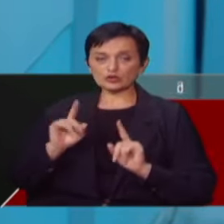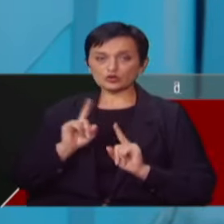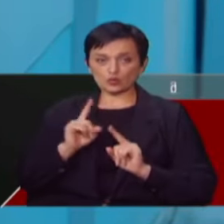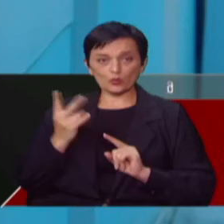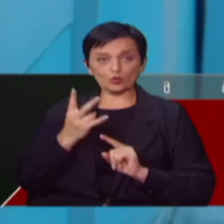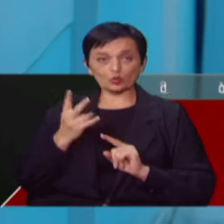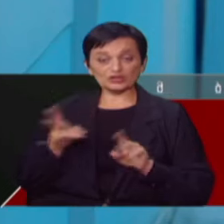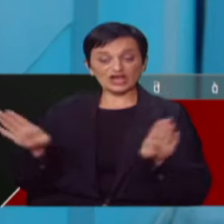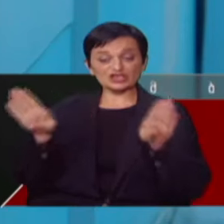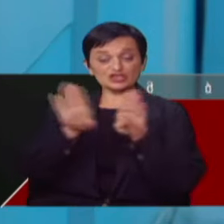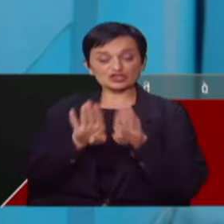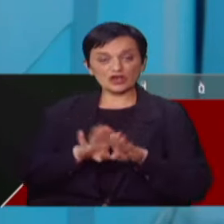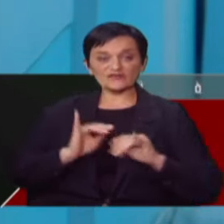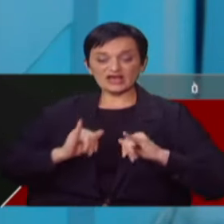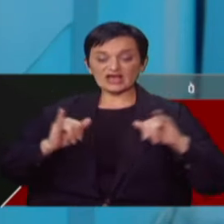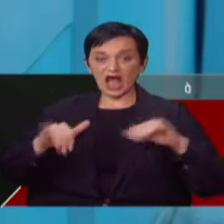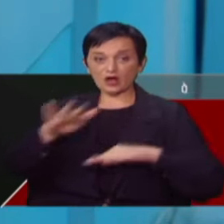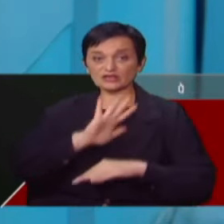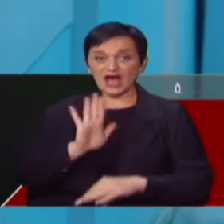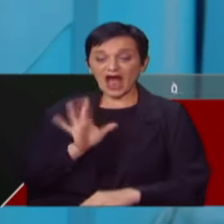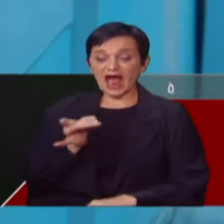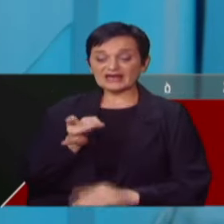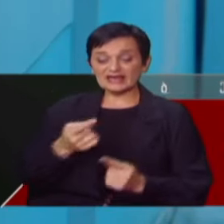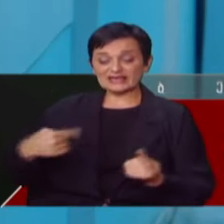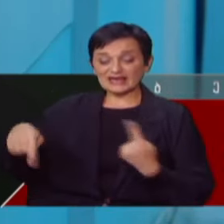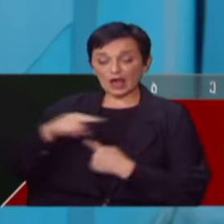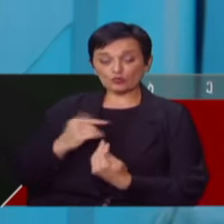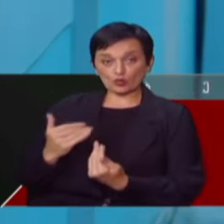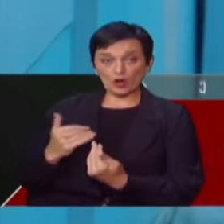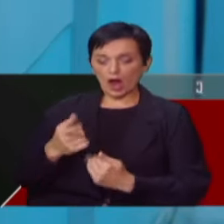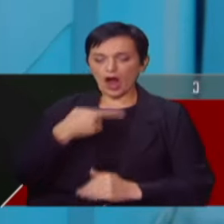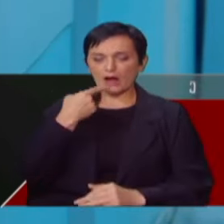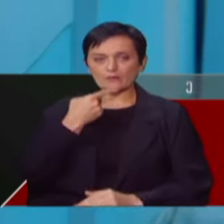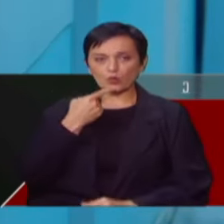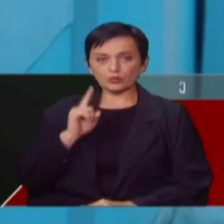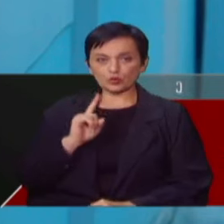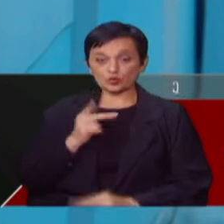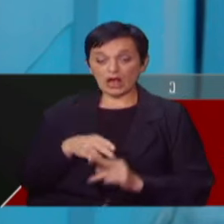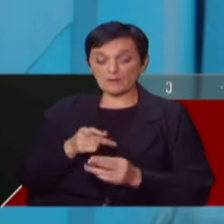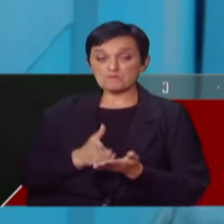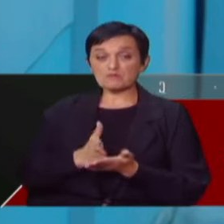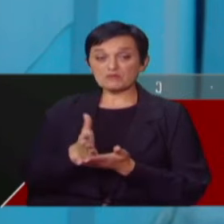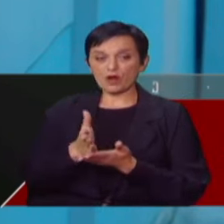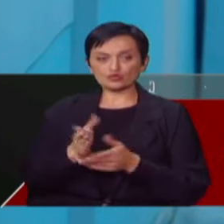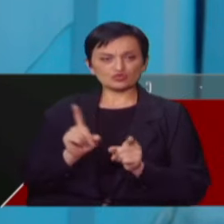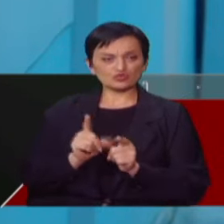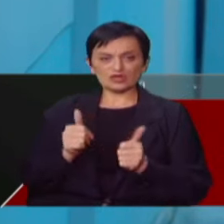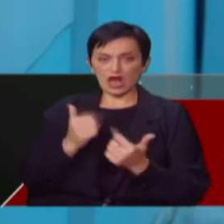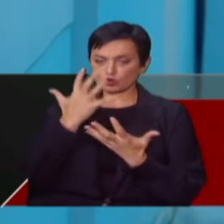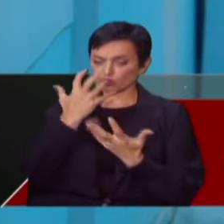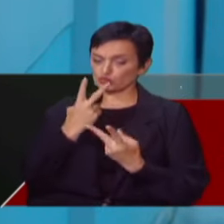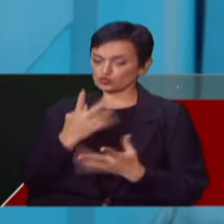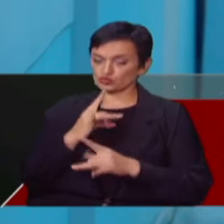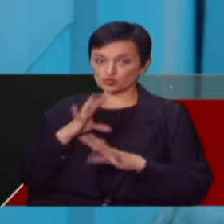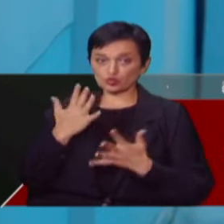უნდა შევედაროთ უფრო განვითარებულ ქვეყნებს და არა რეგიონის ქვეყნებს, და ამბობენ, რომ ამ მიმართულებით არც ისე კარგი სურათი იქნება,